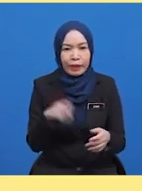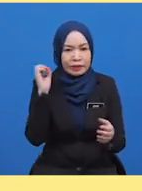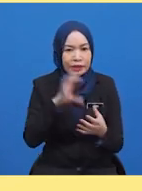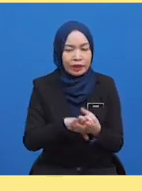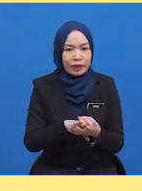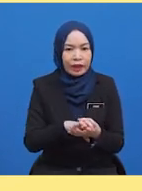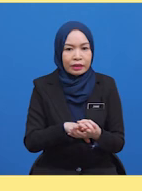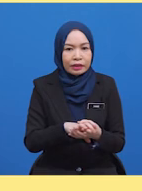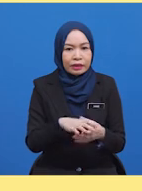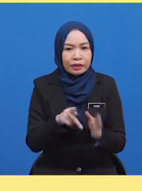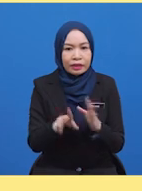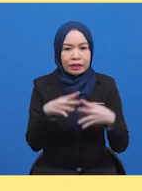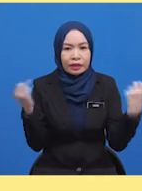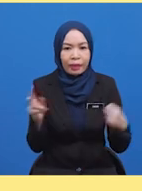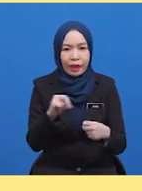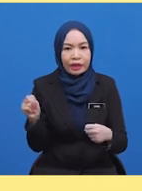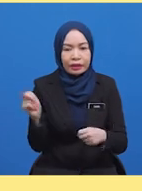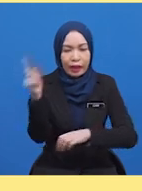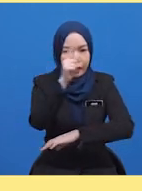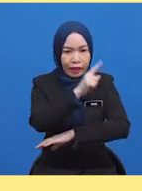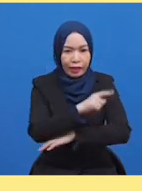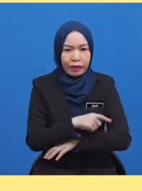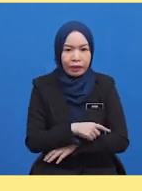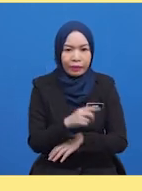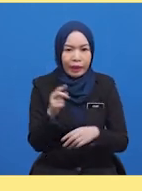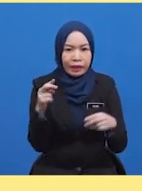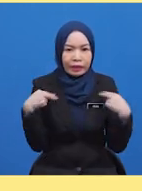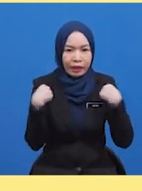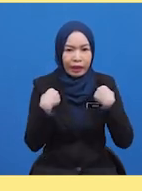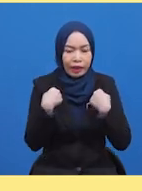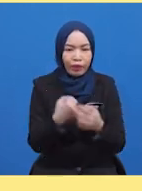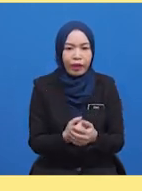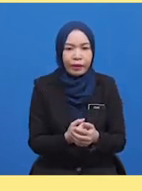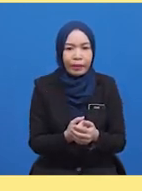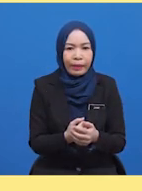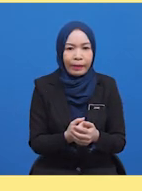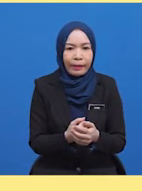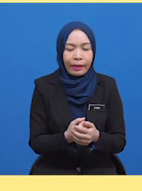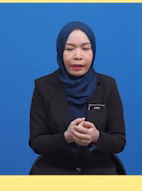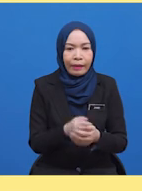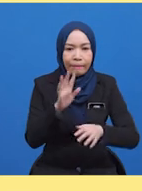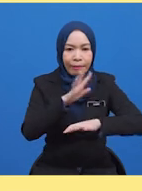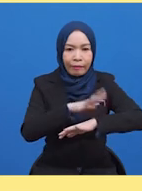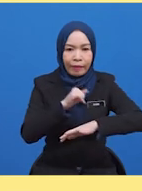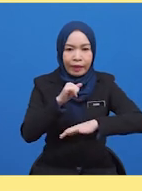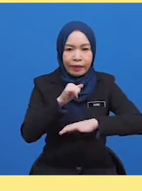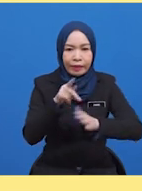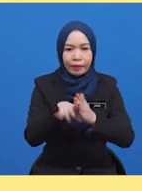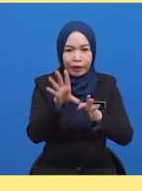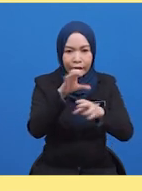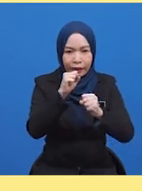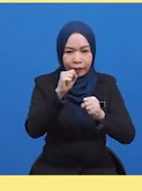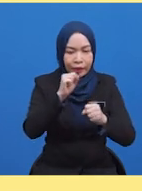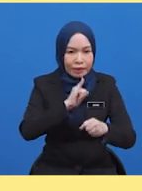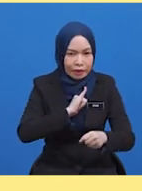peliharaan jadi jawaban yang sepatutnya ialah pada pendapat saya